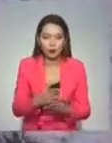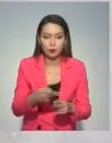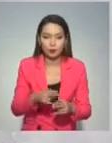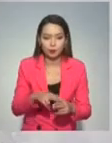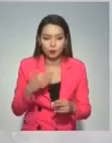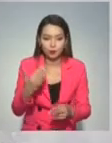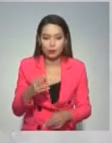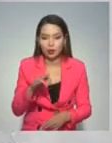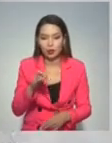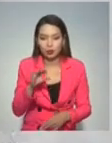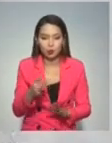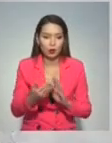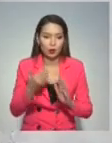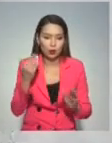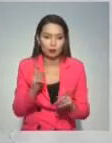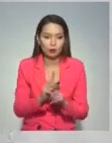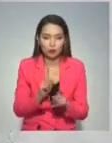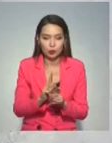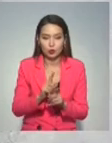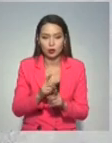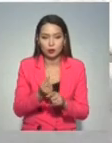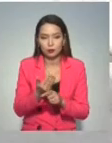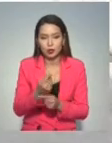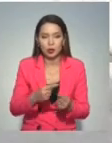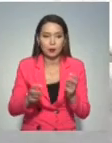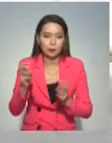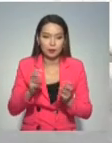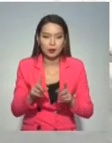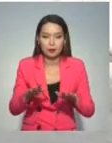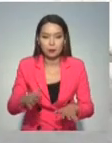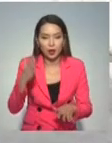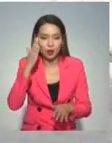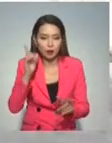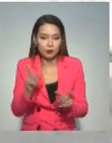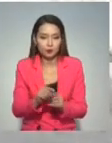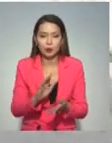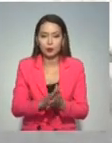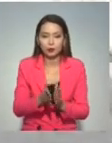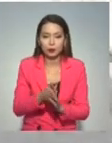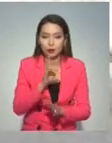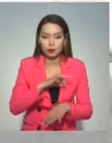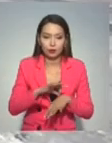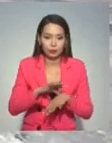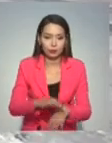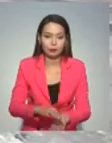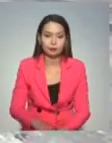коллекторды мерзімінен бұрын айырбастау үшін бірнеше кәсіпорын жергілікті әкімдікпен келіссөздер